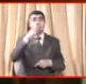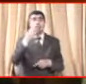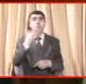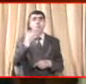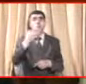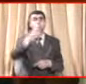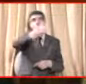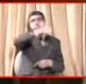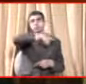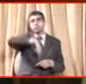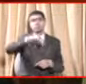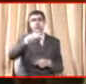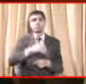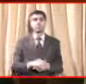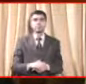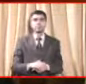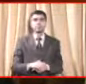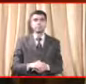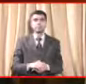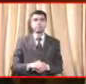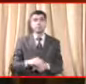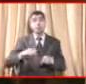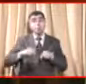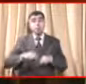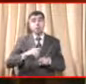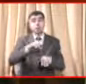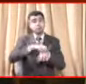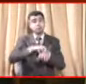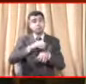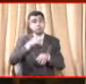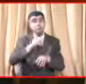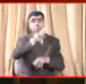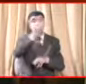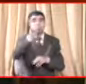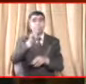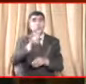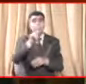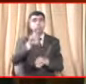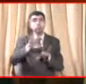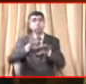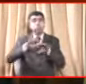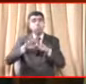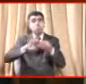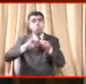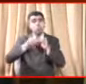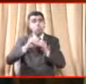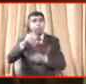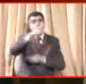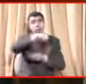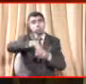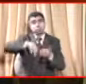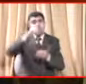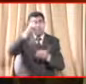الله. السيد الوزير المحترم، اسائلكم عن الاختلالات والمعاناه التي يعاني